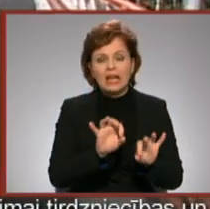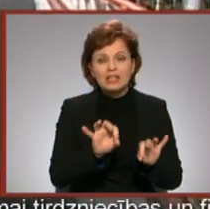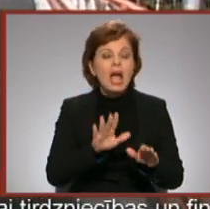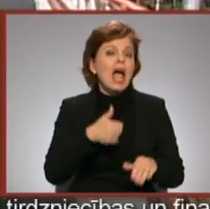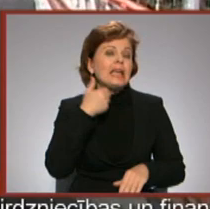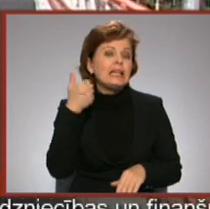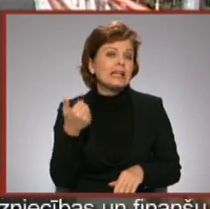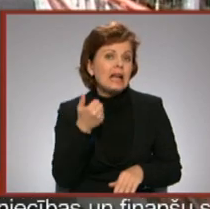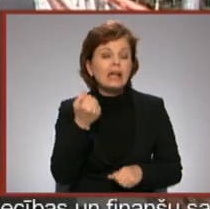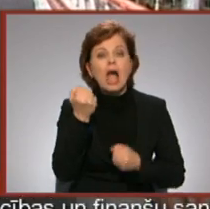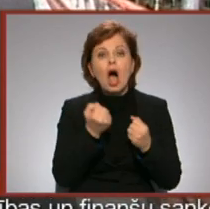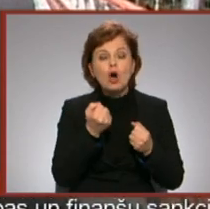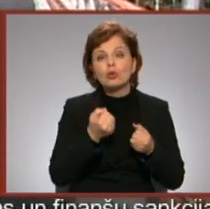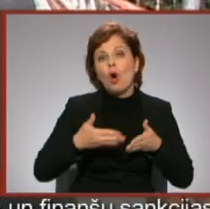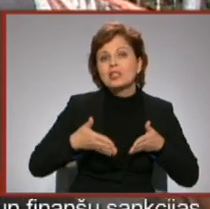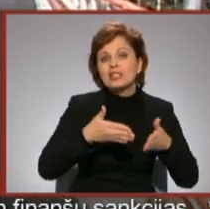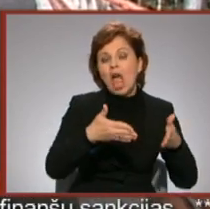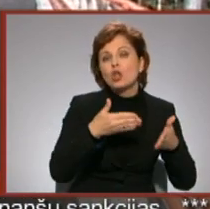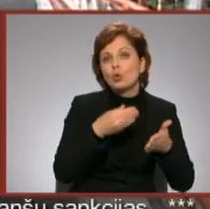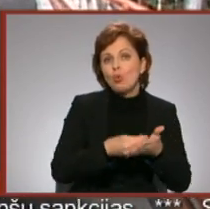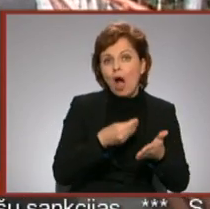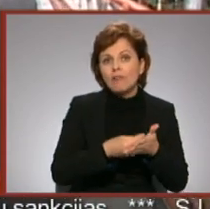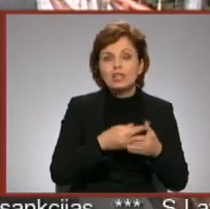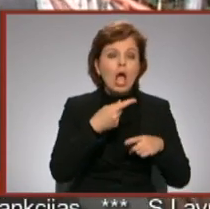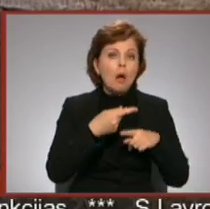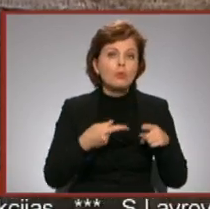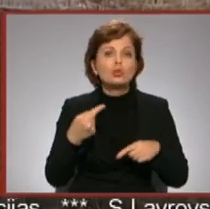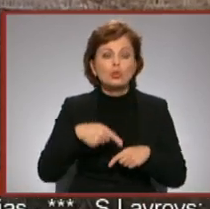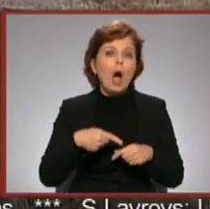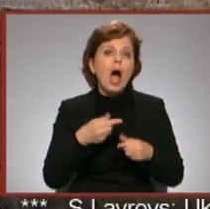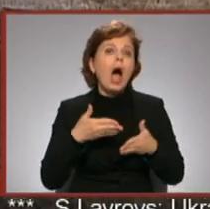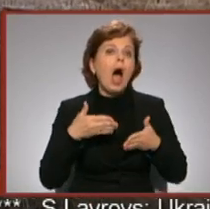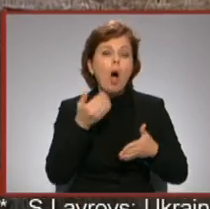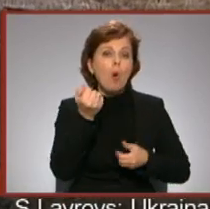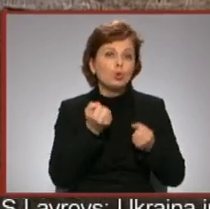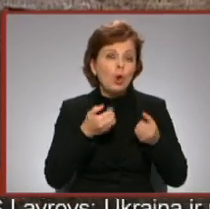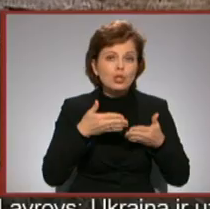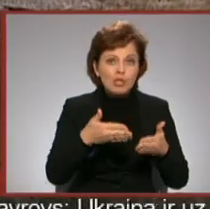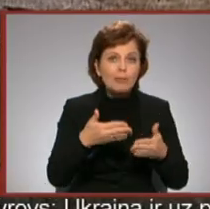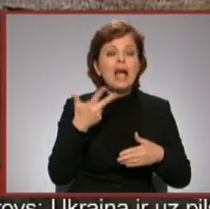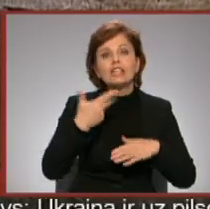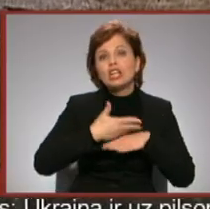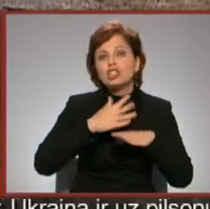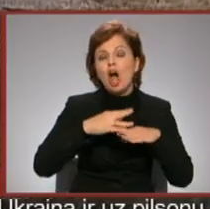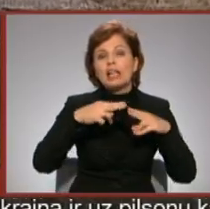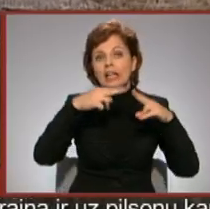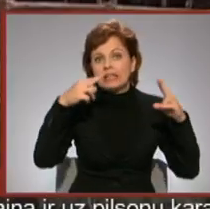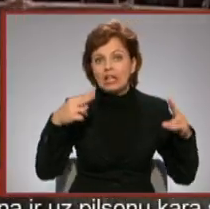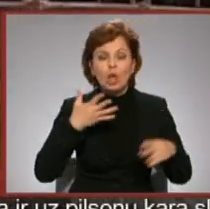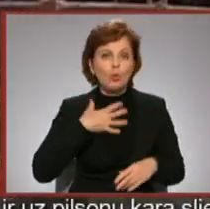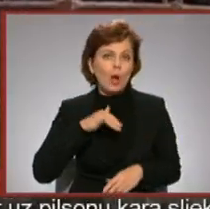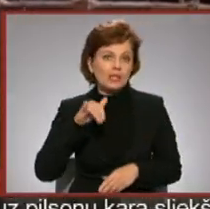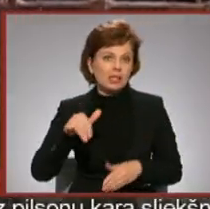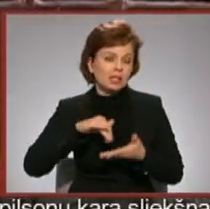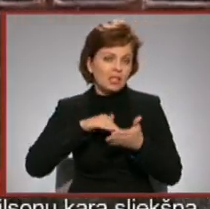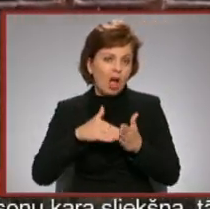Ikgadējais valsts autoceļu novērtējums liecina, ka gandrīz puse no autoceļiem un 2/3 tiltu ir sliktā un ļoti sliktā stāvoklī.